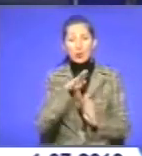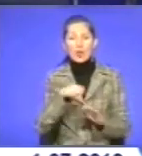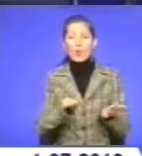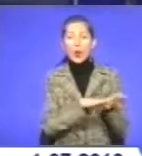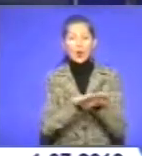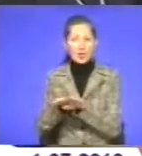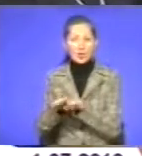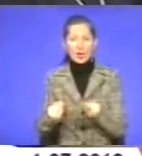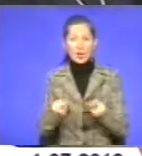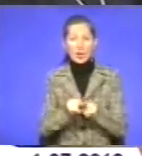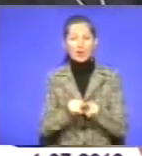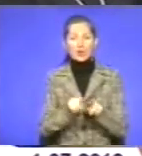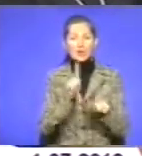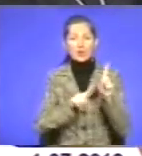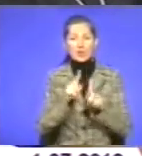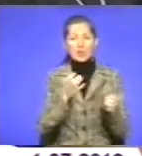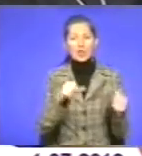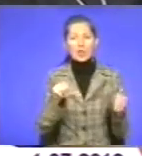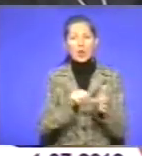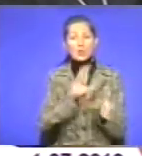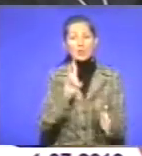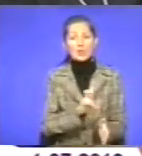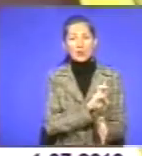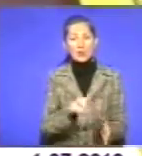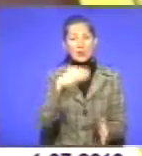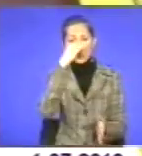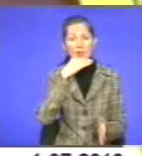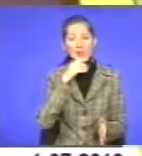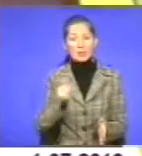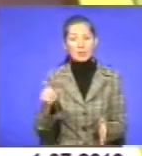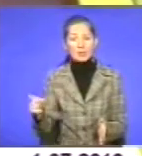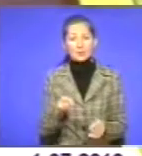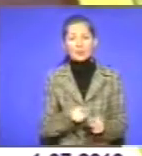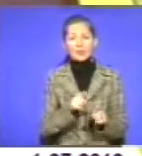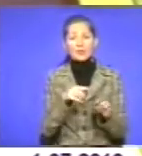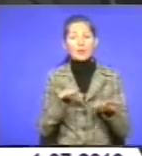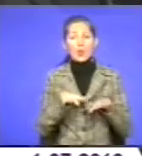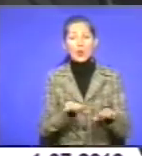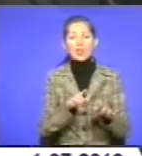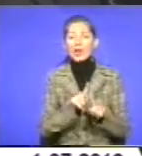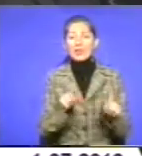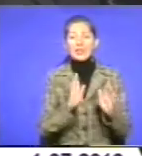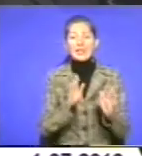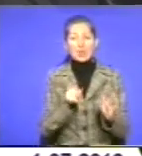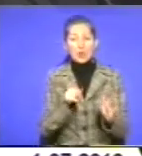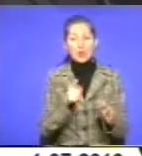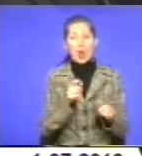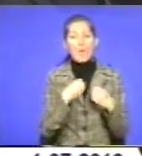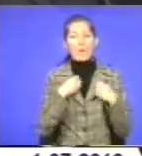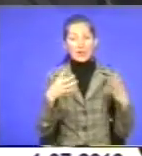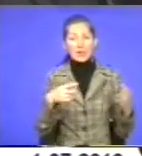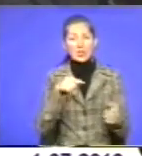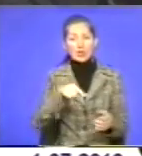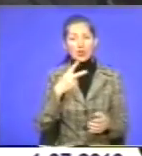отці. Цьогорічна Всеукраїнська проща у Зарваниці особлива не тільки тим, що присвячена 1025-й річниці